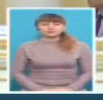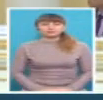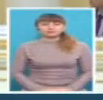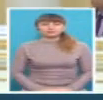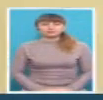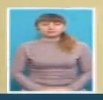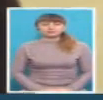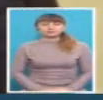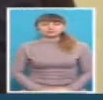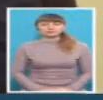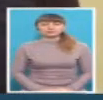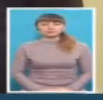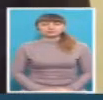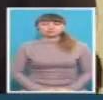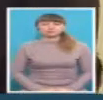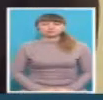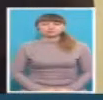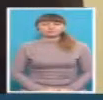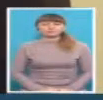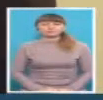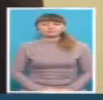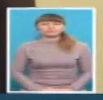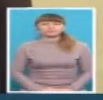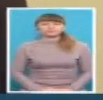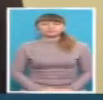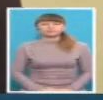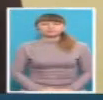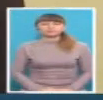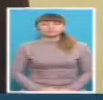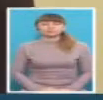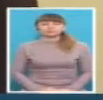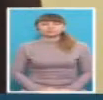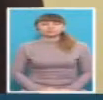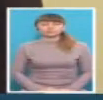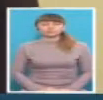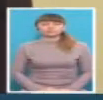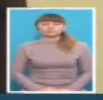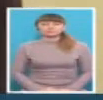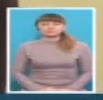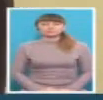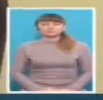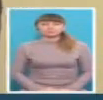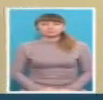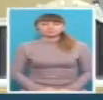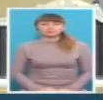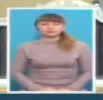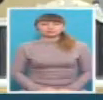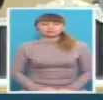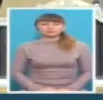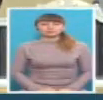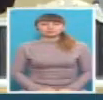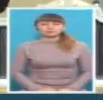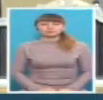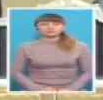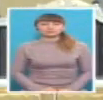экономикалық салаларда елеулі еңбек еткен жандарды облыс әкімі марапаттады. Ерболат Аханов, Мырзабек Жұманов, Имамбек Нұрғали,